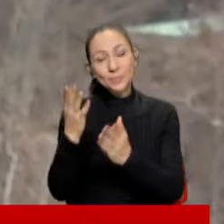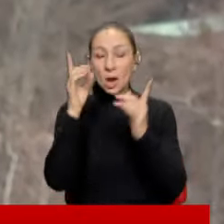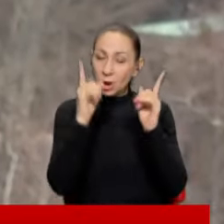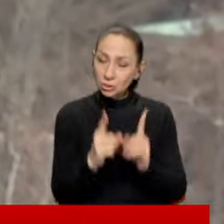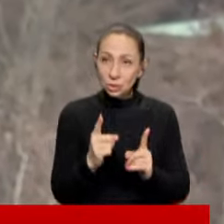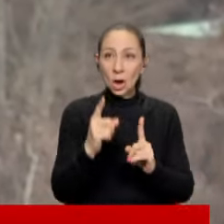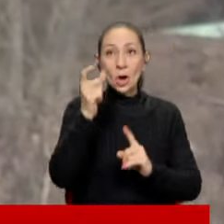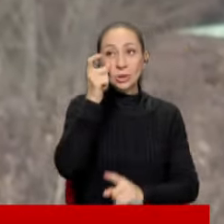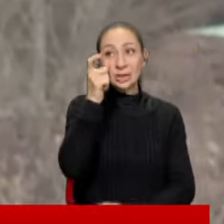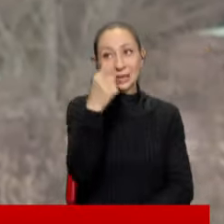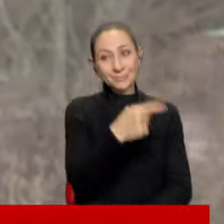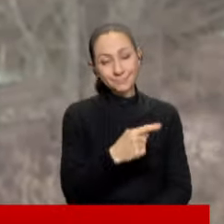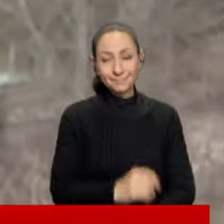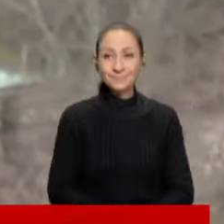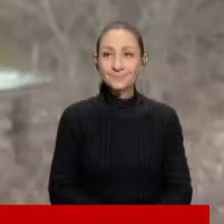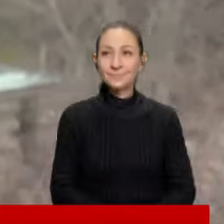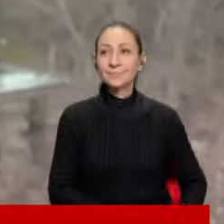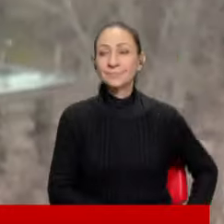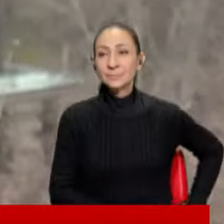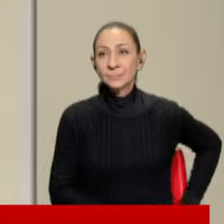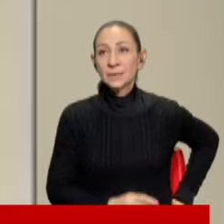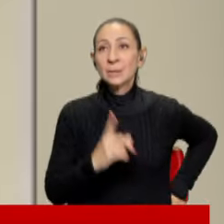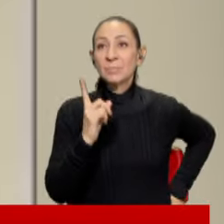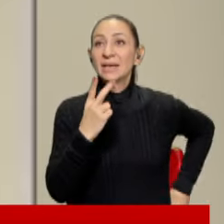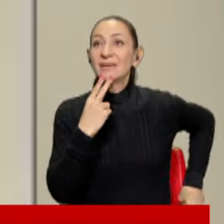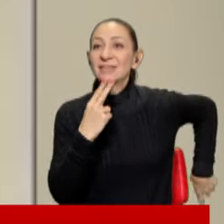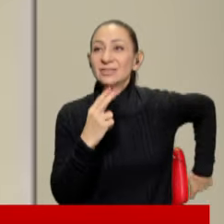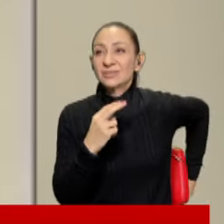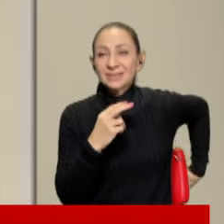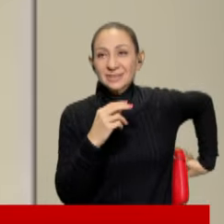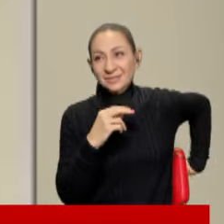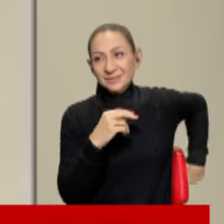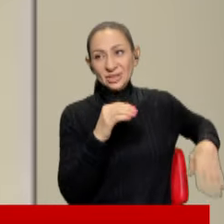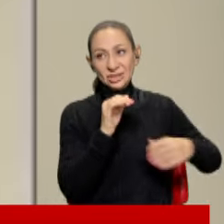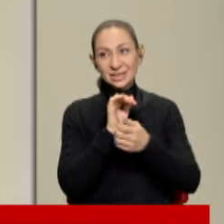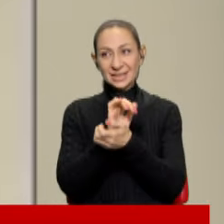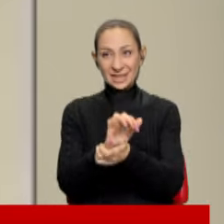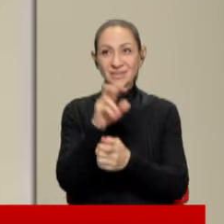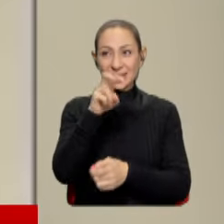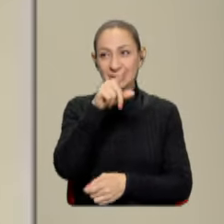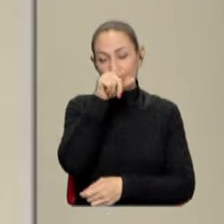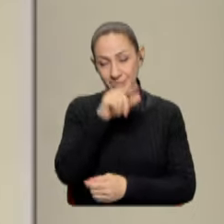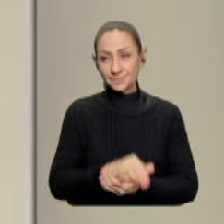Önce Özgür Özel. Bir kadın cezaevinde ziyaretteyiz 8 Mart.